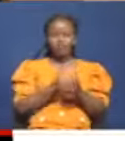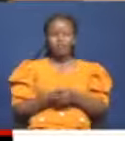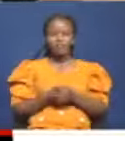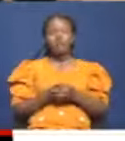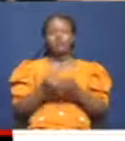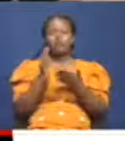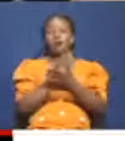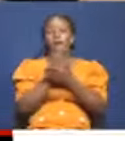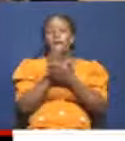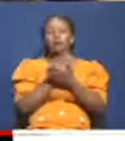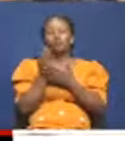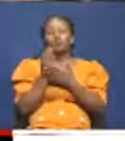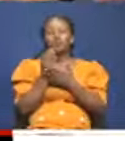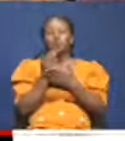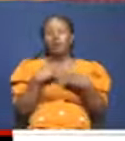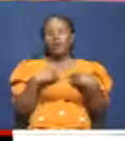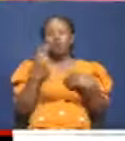ya sampuli